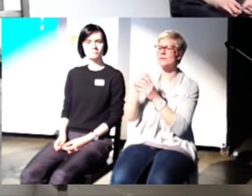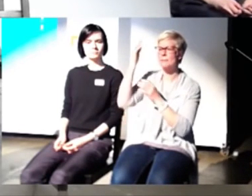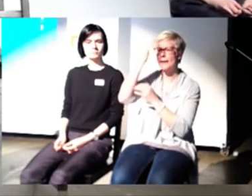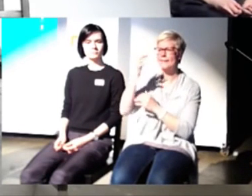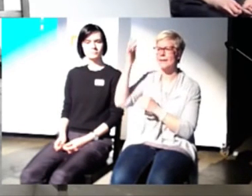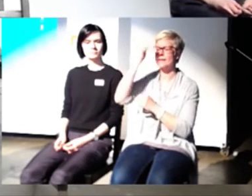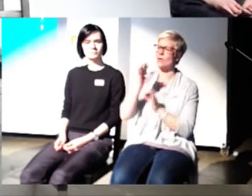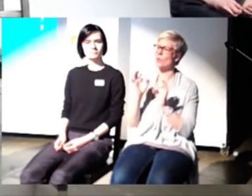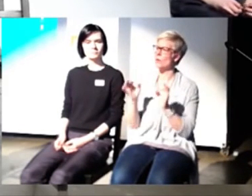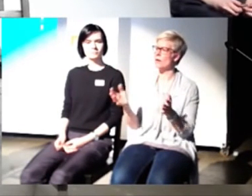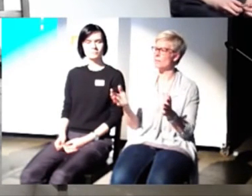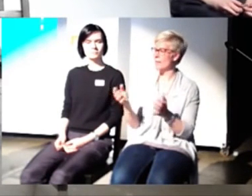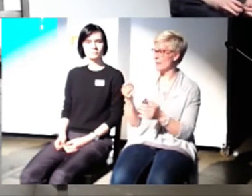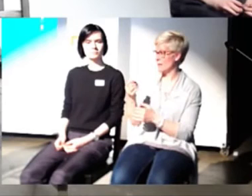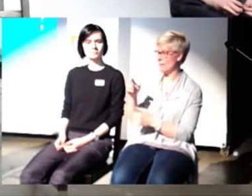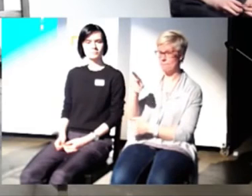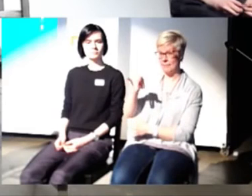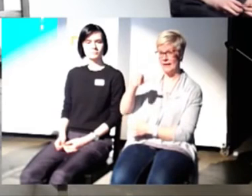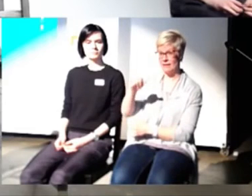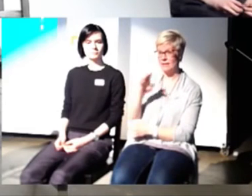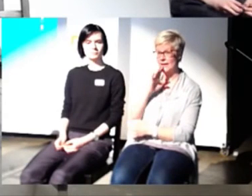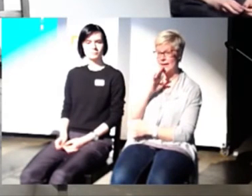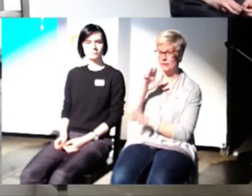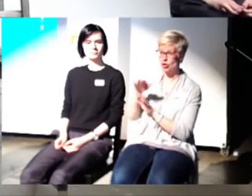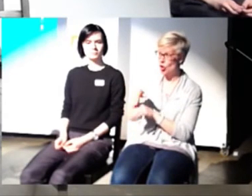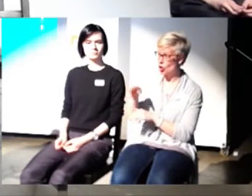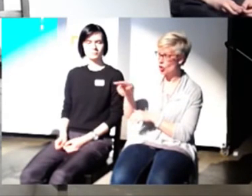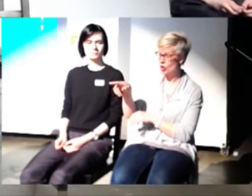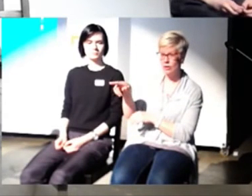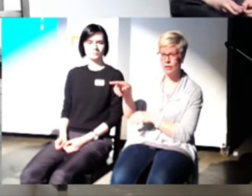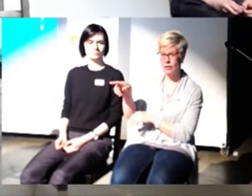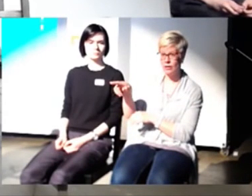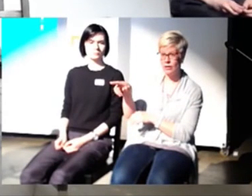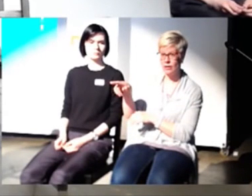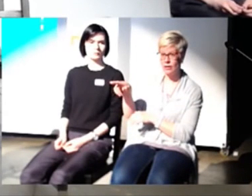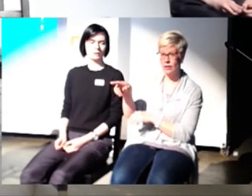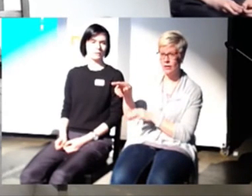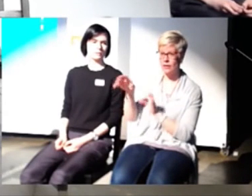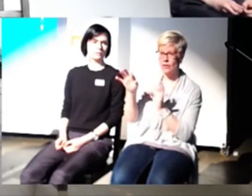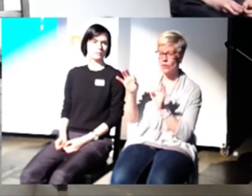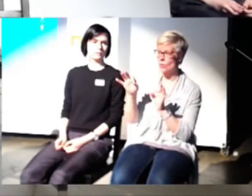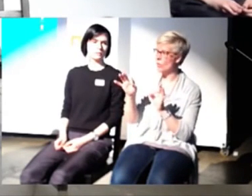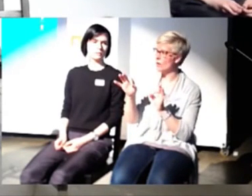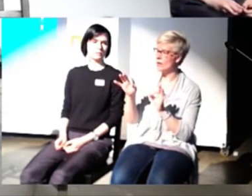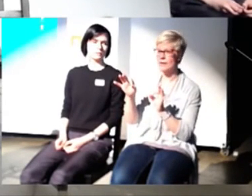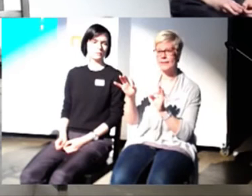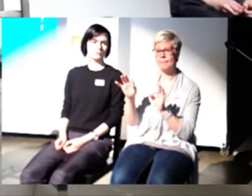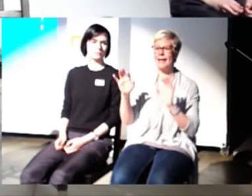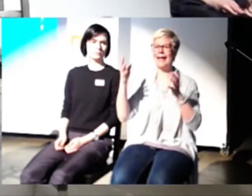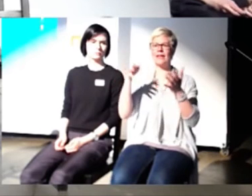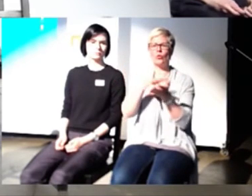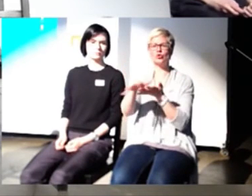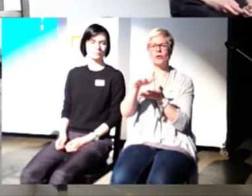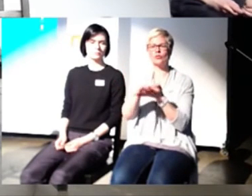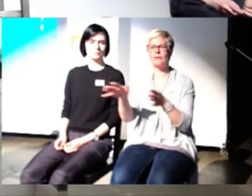että todettiin Pia kertoi ihan raasummiakin, että millä niin kuin sitä, niitä elinkustannuksia